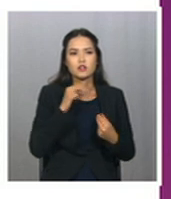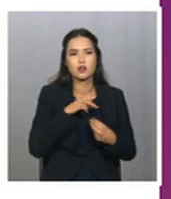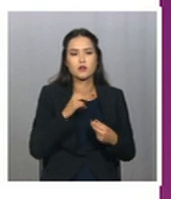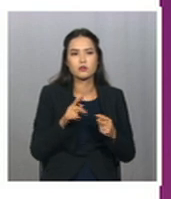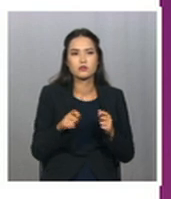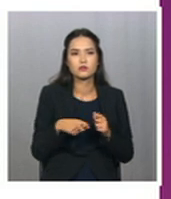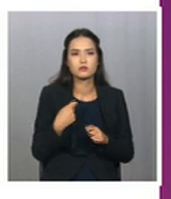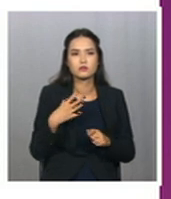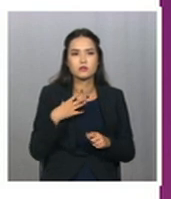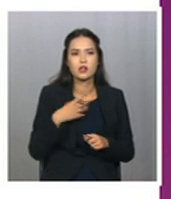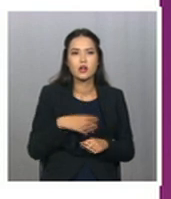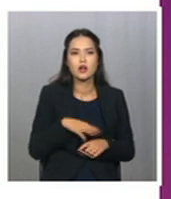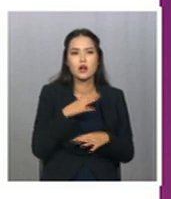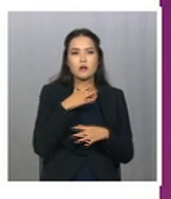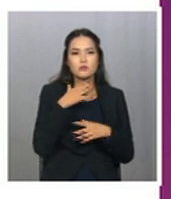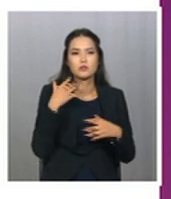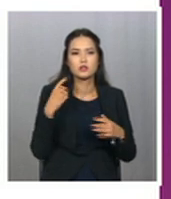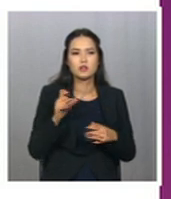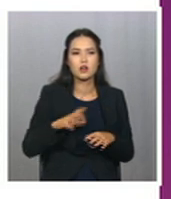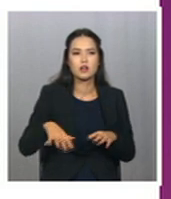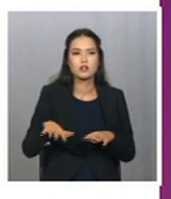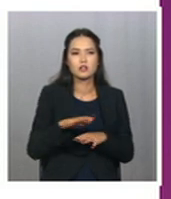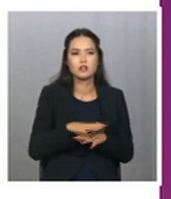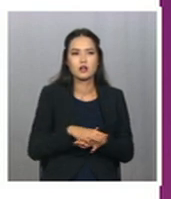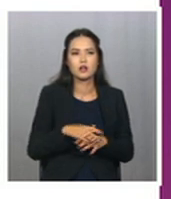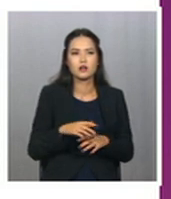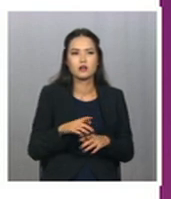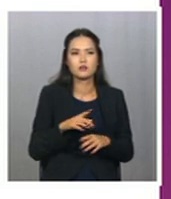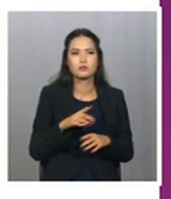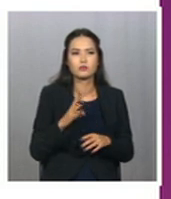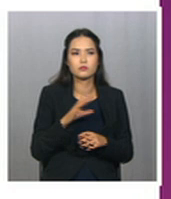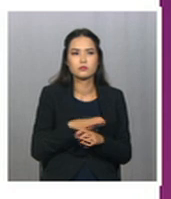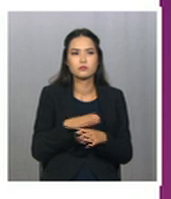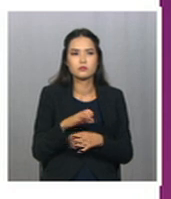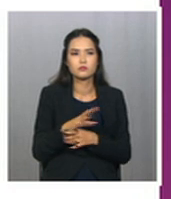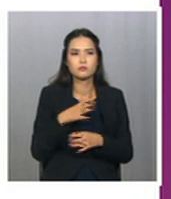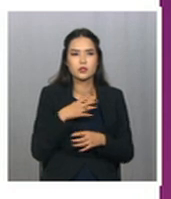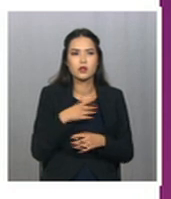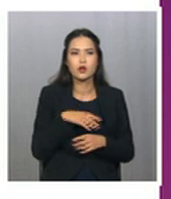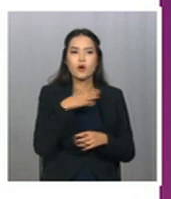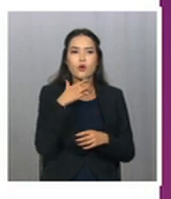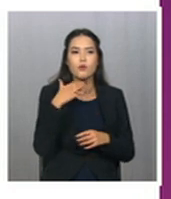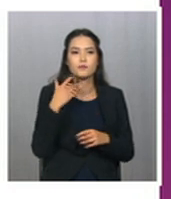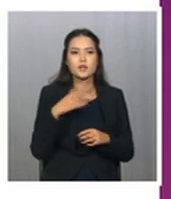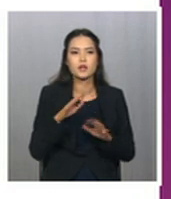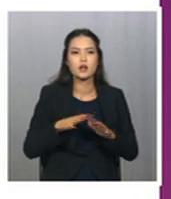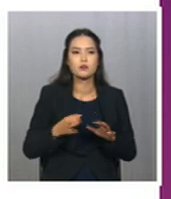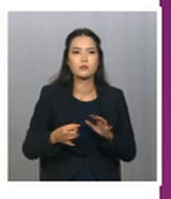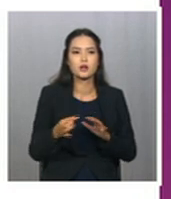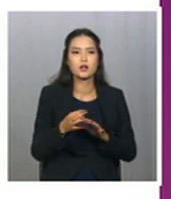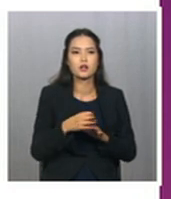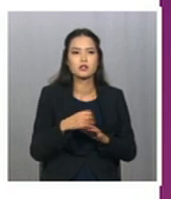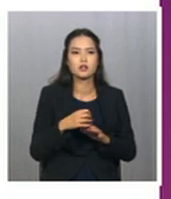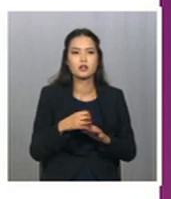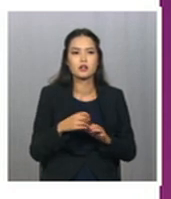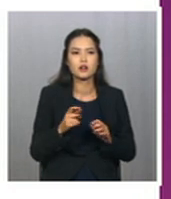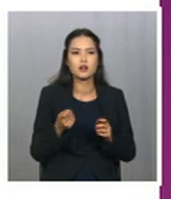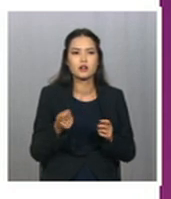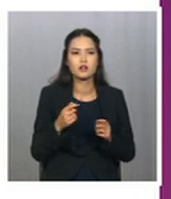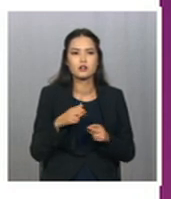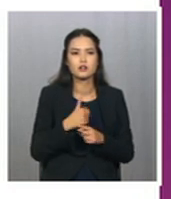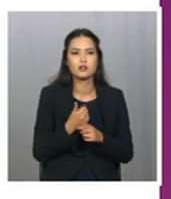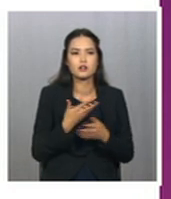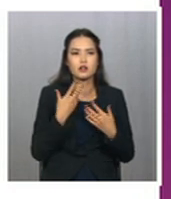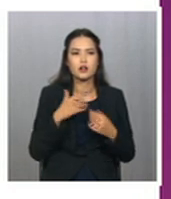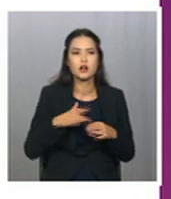қирады. Мыңдаған адам құлдыққа түсті. Көптеген аймақтар иесіз қалып, қалалар жер бетінен